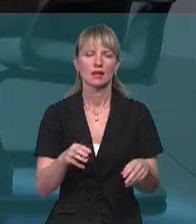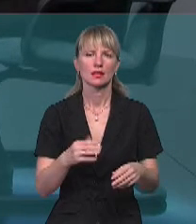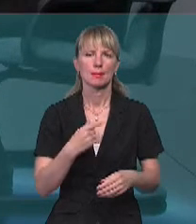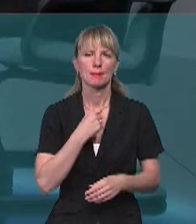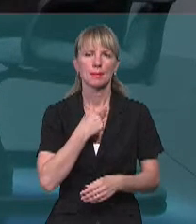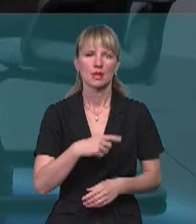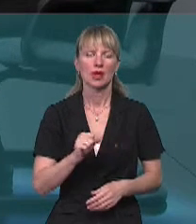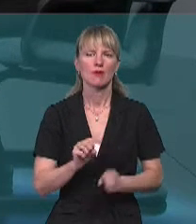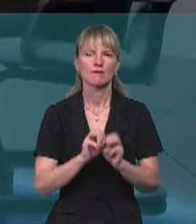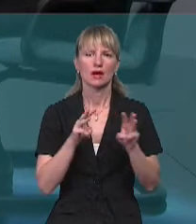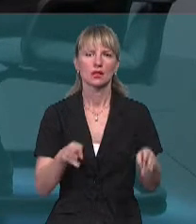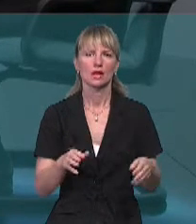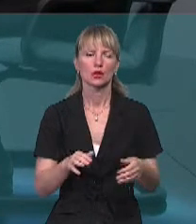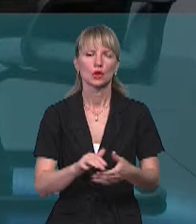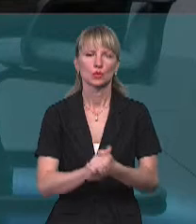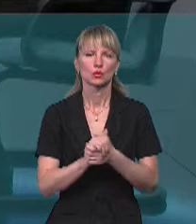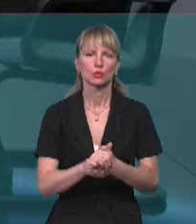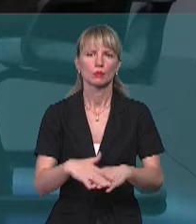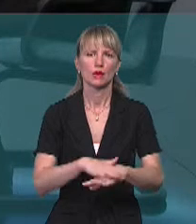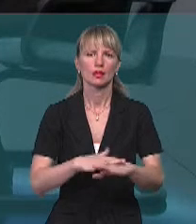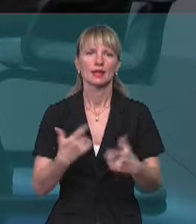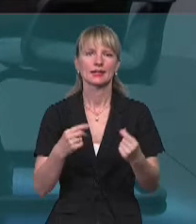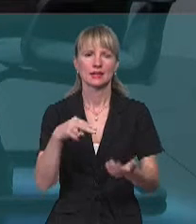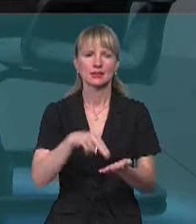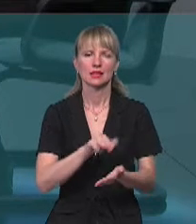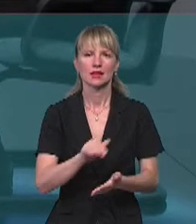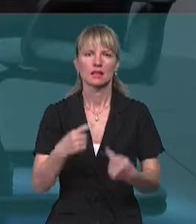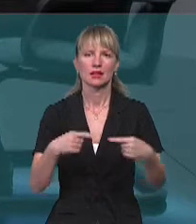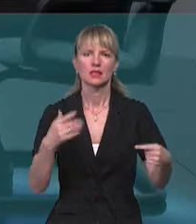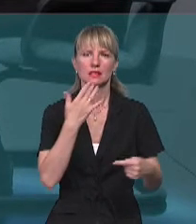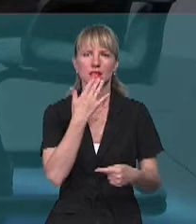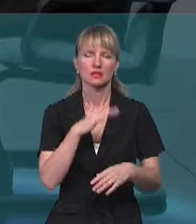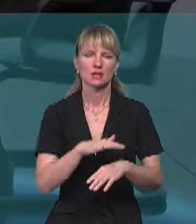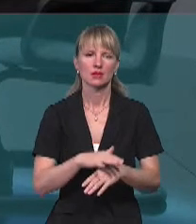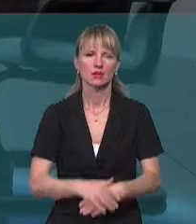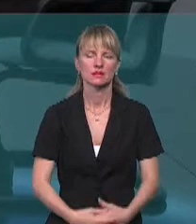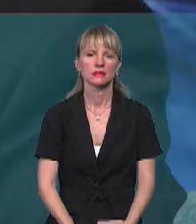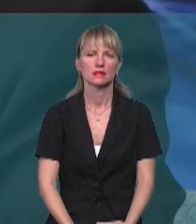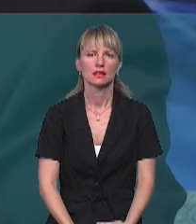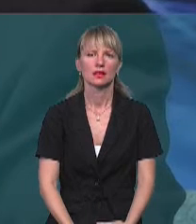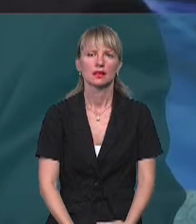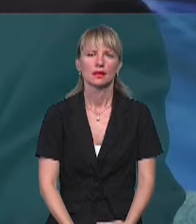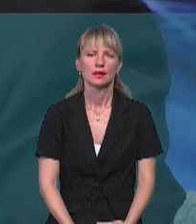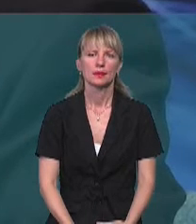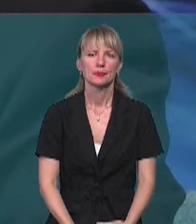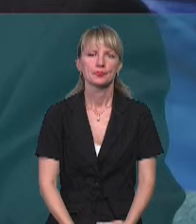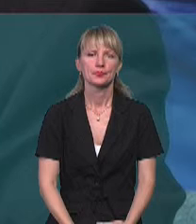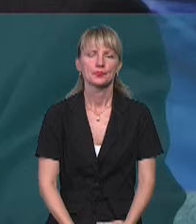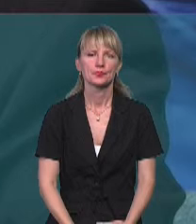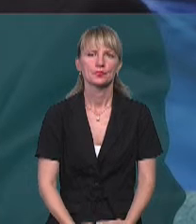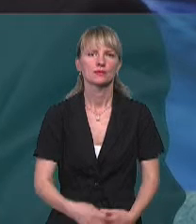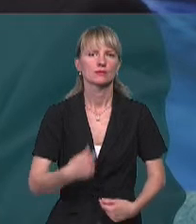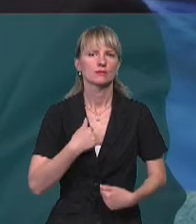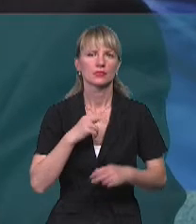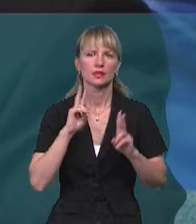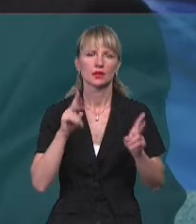где стоят дети разных национальностей. Вот в этой парковой скульптуре. Поэтому, конечно, они стоят в пионерских... Ну, мы не